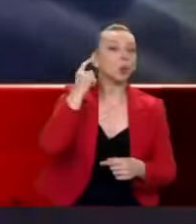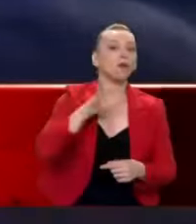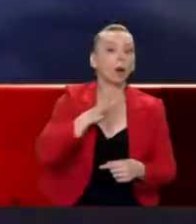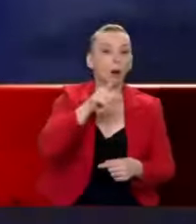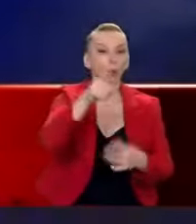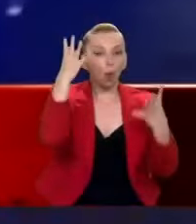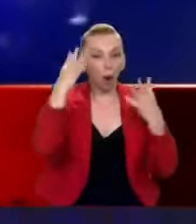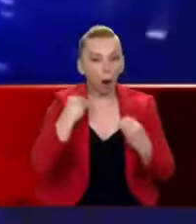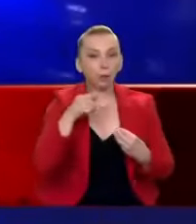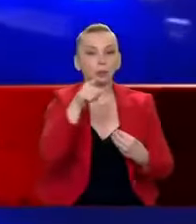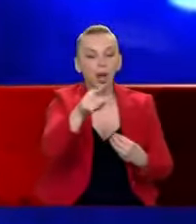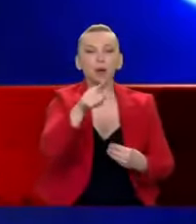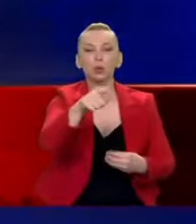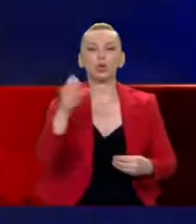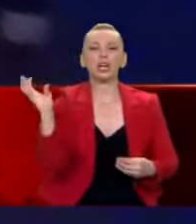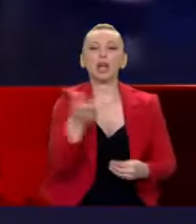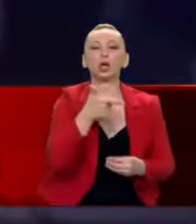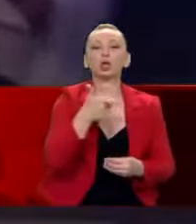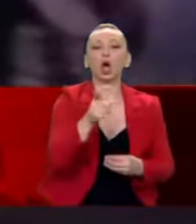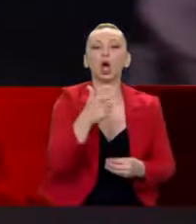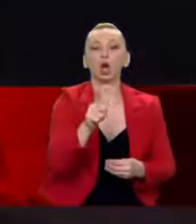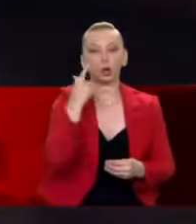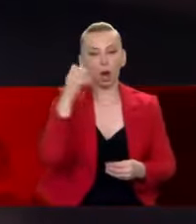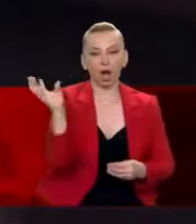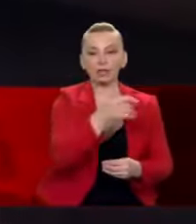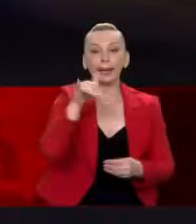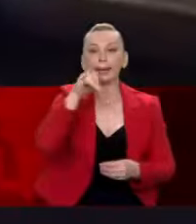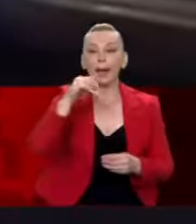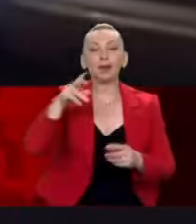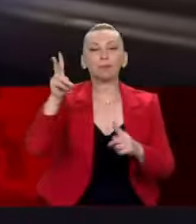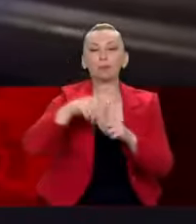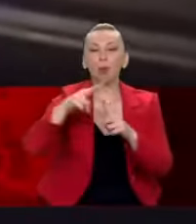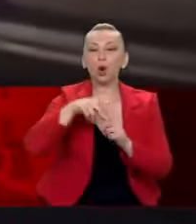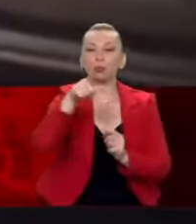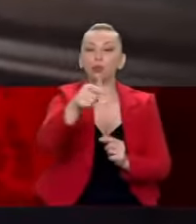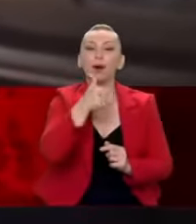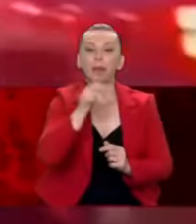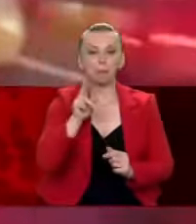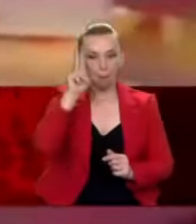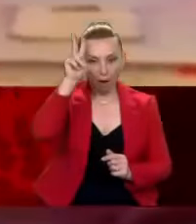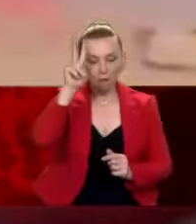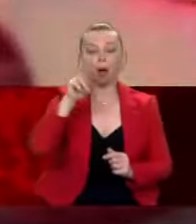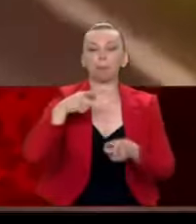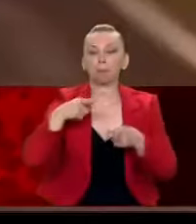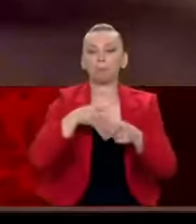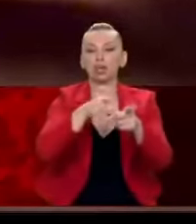67 bin nüfuslu gözlerden uzak bir kasabaya yerleşti. İtalyan polisi suç örgütü liderinin peşine düştü.